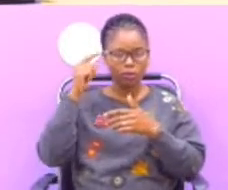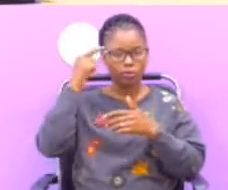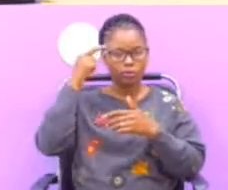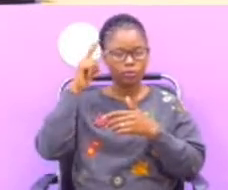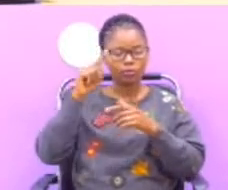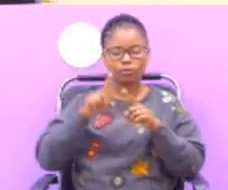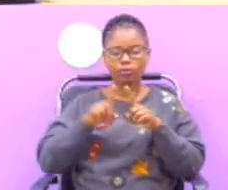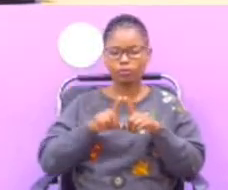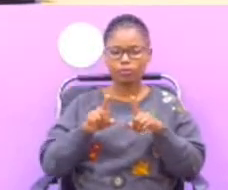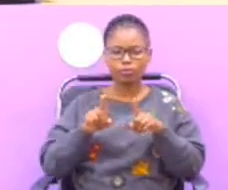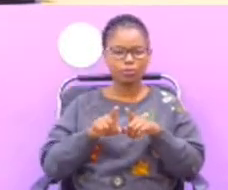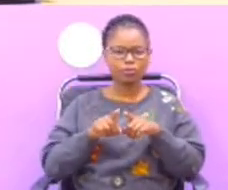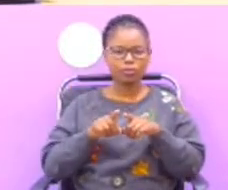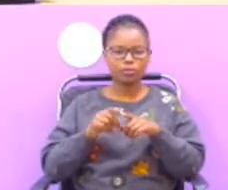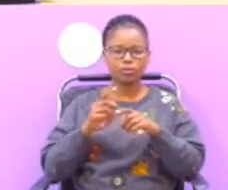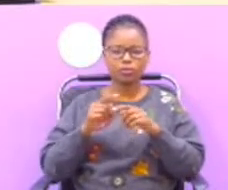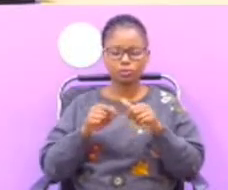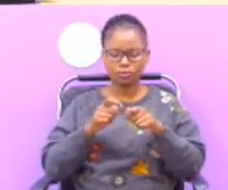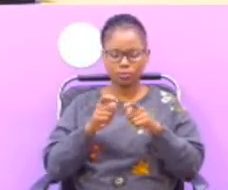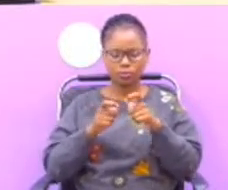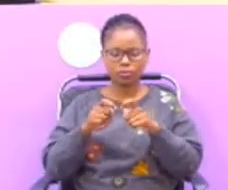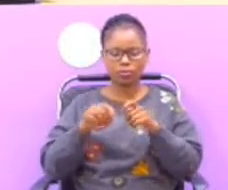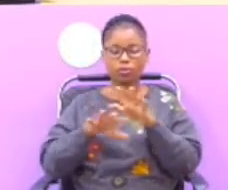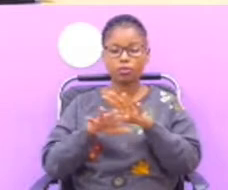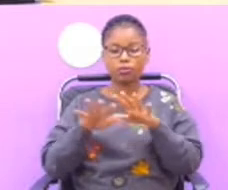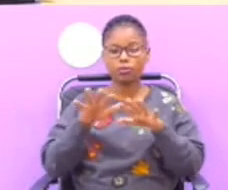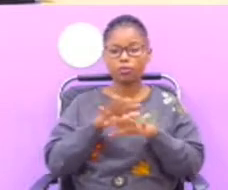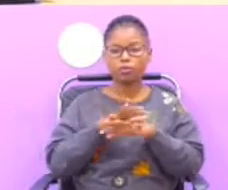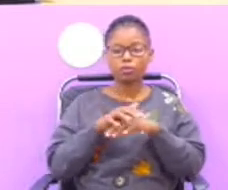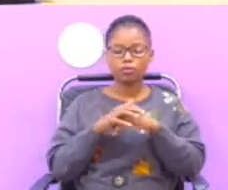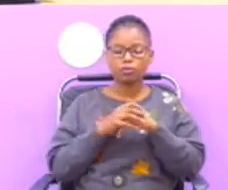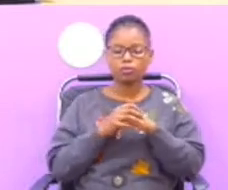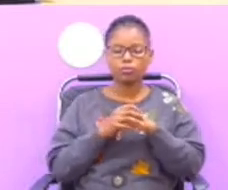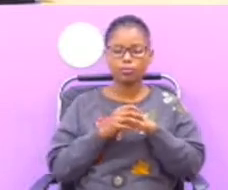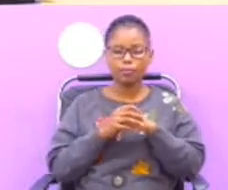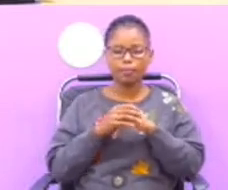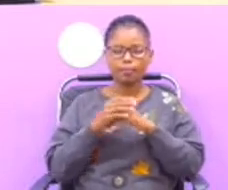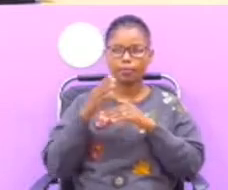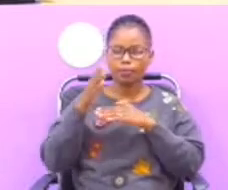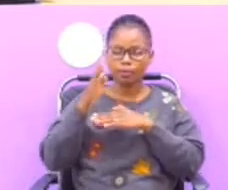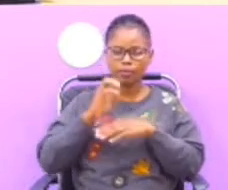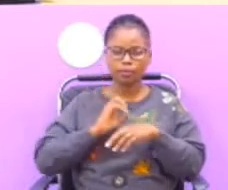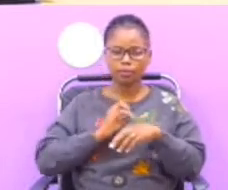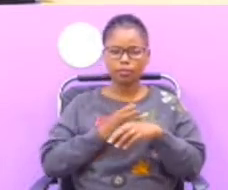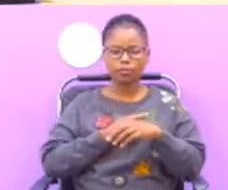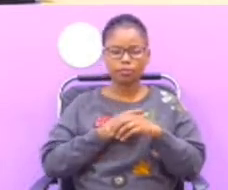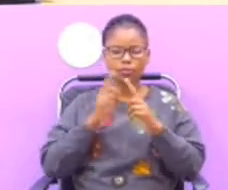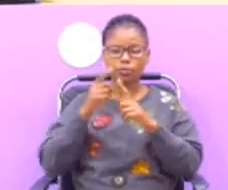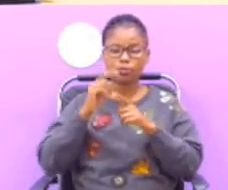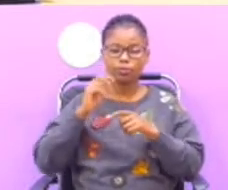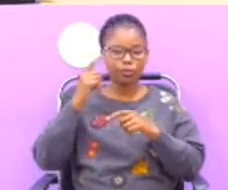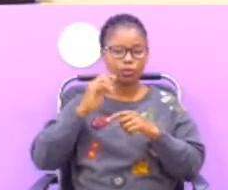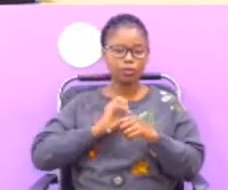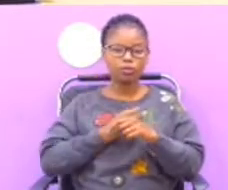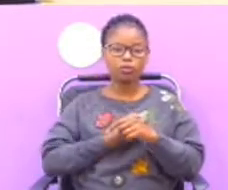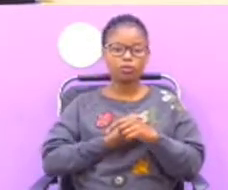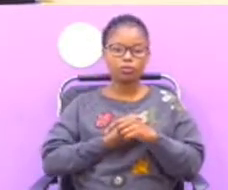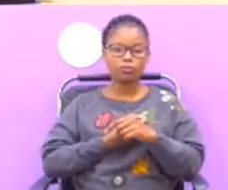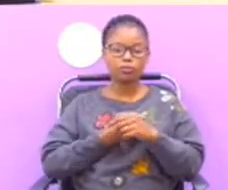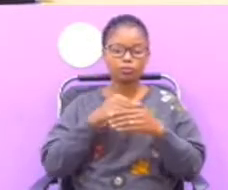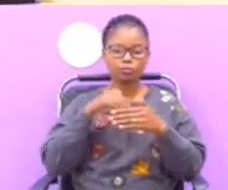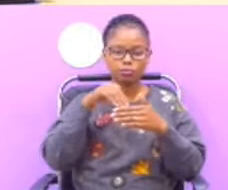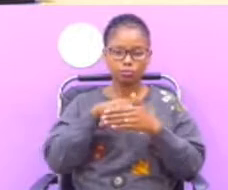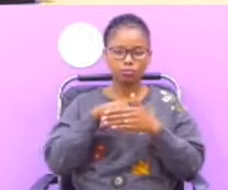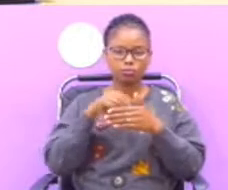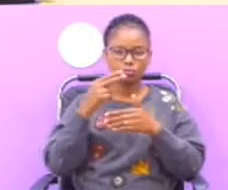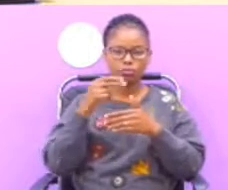witu atutoranirie maundu-ini mothe na Ngai witu atuhotanire. Uguo Habakuku igiri no